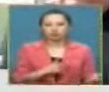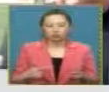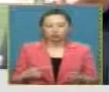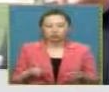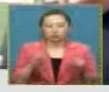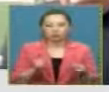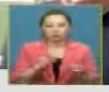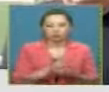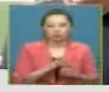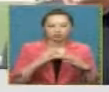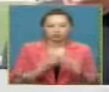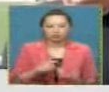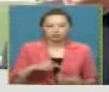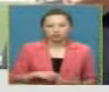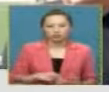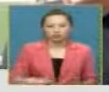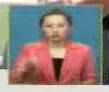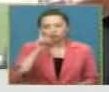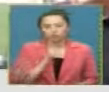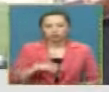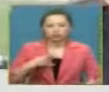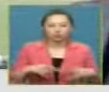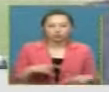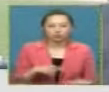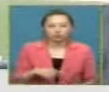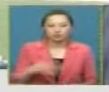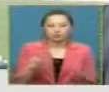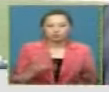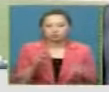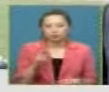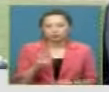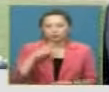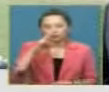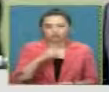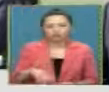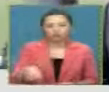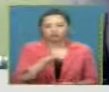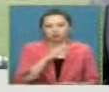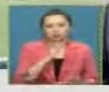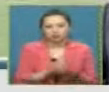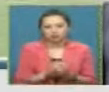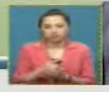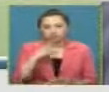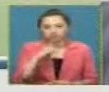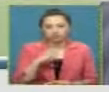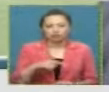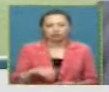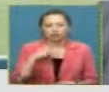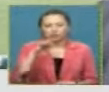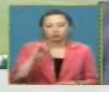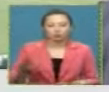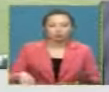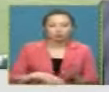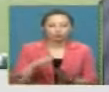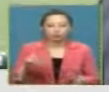тұрмын. Бұл өңірді футбол аймағы деп айтқым келеді. Егер де Қазақстанның барлық өңірінде осындай стадиондар болса, Қазақстан алдағы уақытта